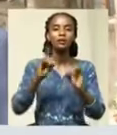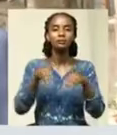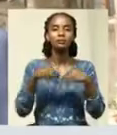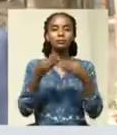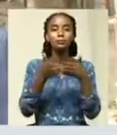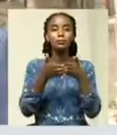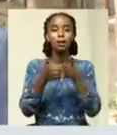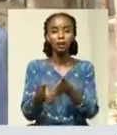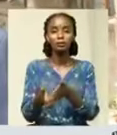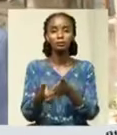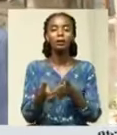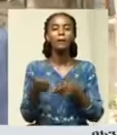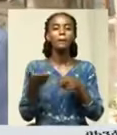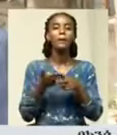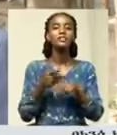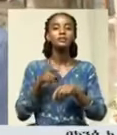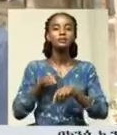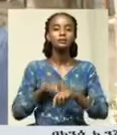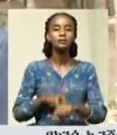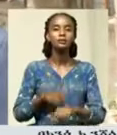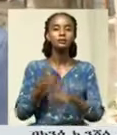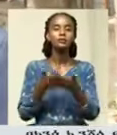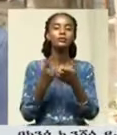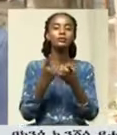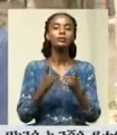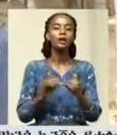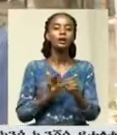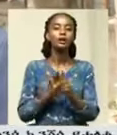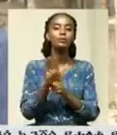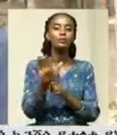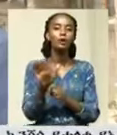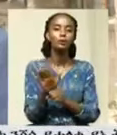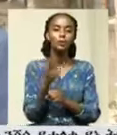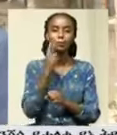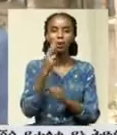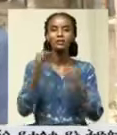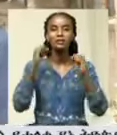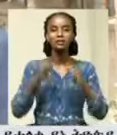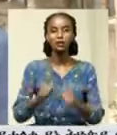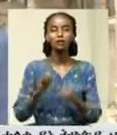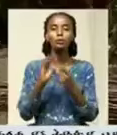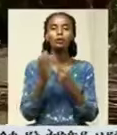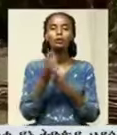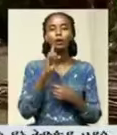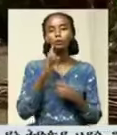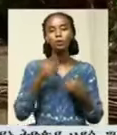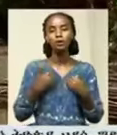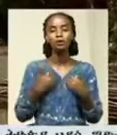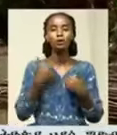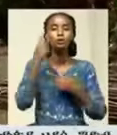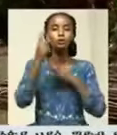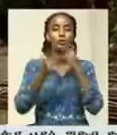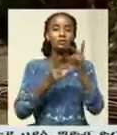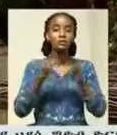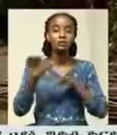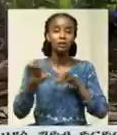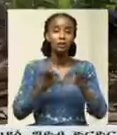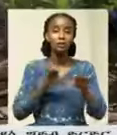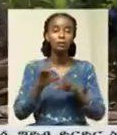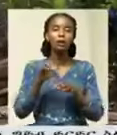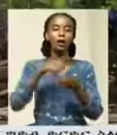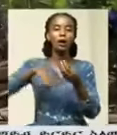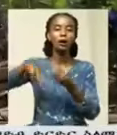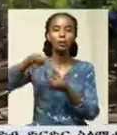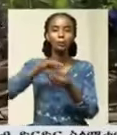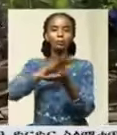ከመራን በአጭር ጊዜ እነዚህ ለፍሬ እንደሚበቁ ማየት የቻልንበት ሁኔታ ነው ያለው። ጉብኝት ከተደረገባቸው